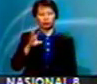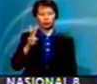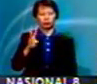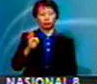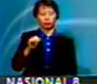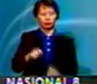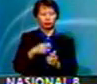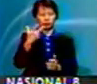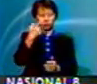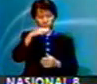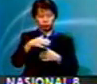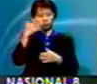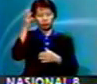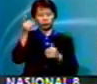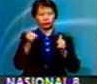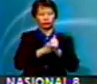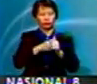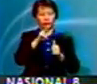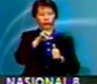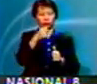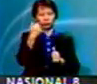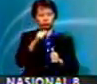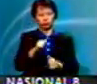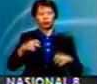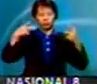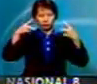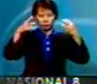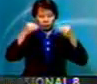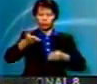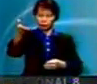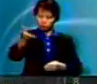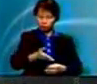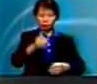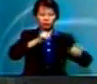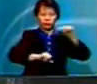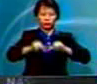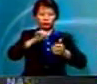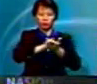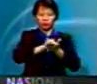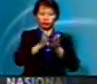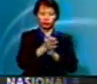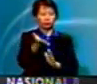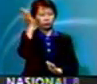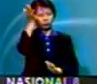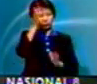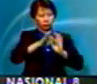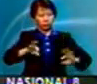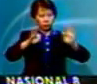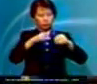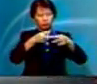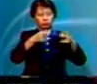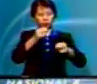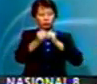Yang ketiga baginya selepas ucapan sulung pada 2010. Perdana Menteri juga dijemput oleh Academic Science New York untuk menjadi penceramah utama pada